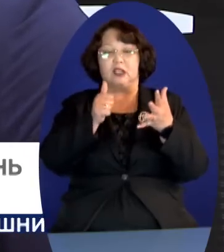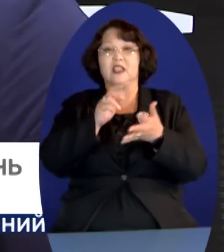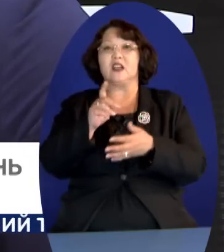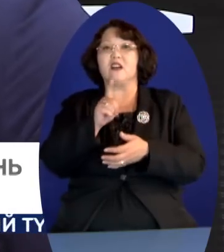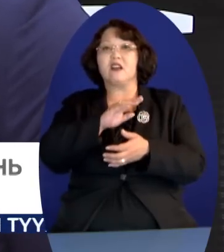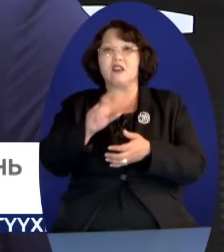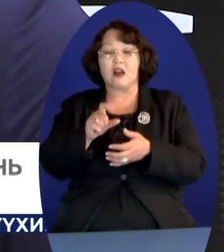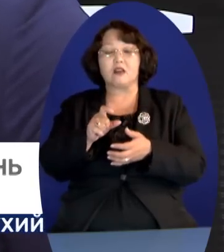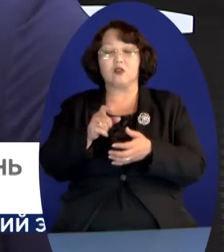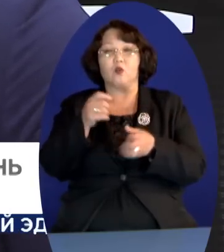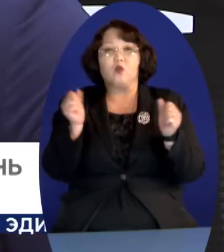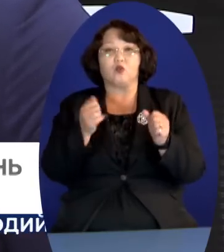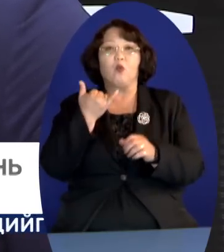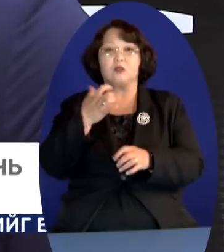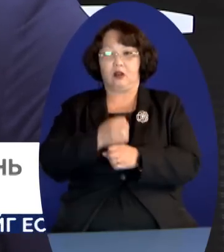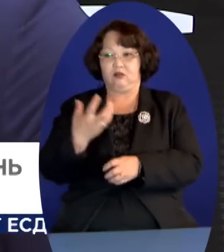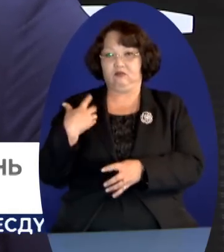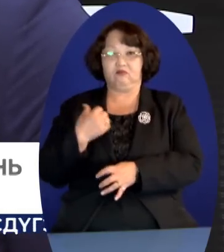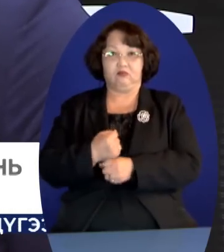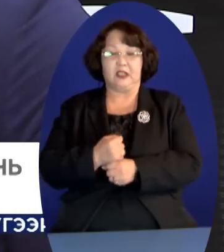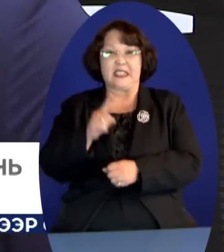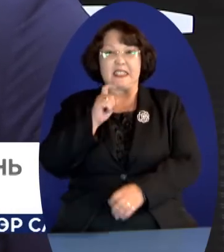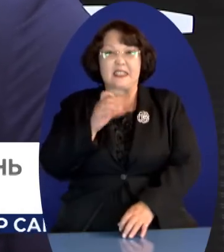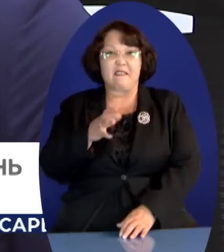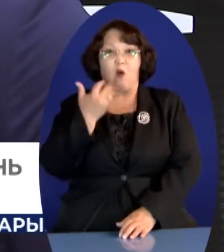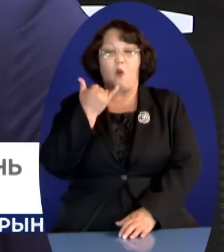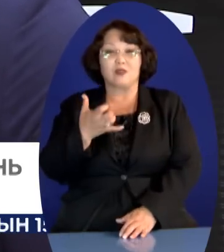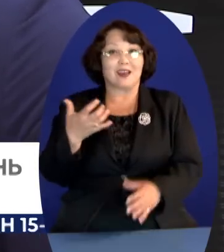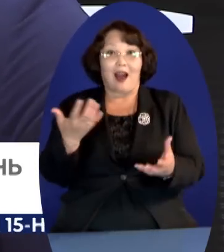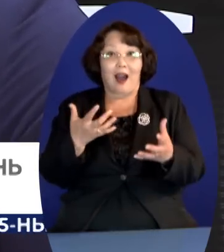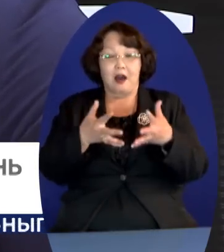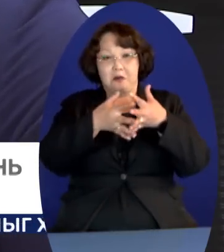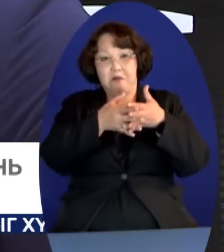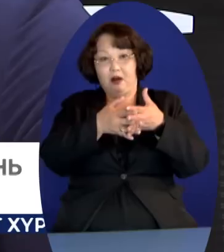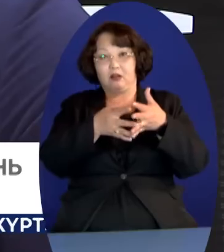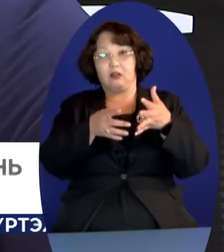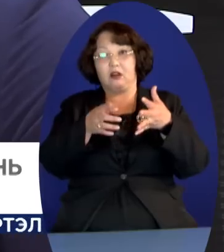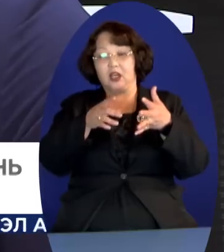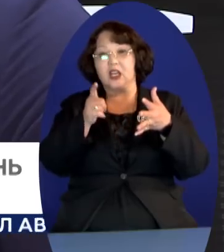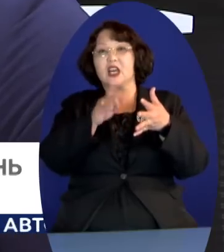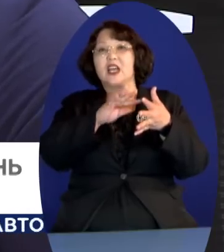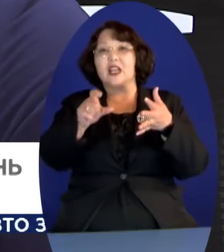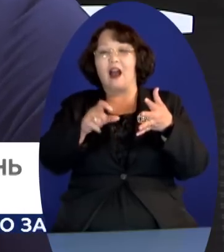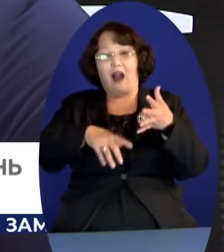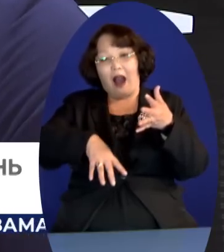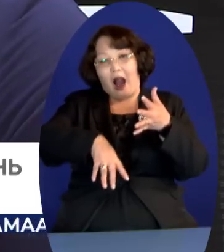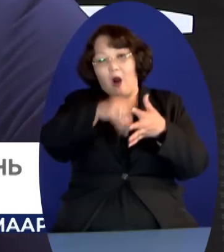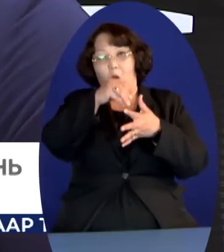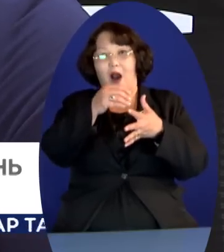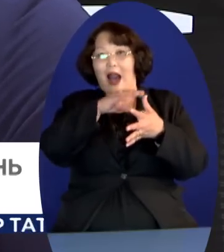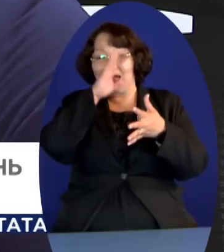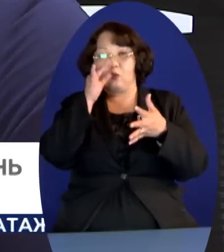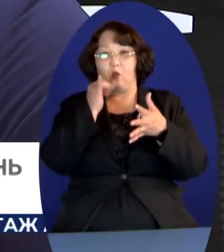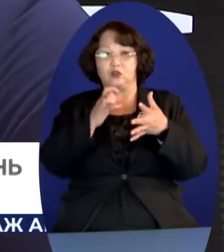хэрэглэгч нарын одоо гаргаад байгаа тэр зэвтэй ус гэдэг маань бол хэрэглээний халуун усан дээрээс үүсээд байгаа ийм асуудал байгаа.